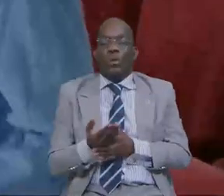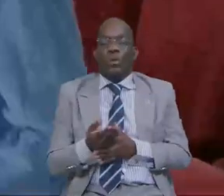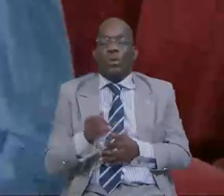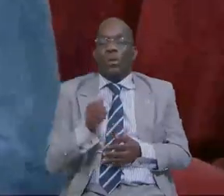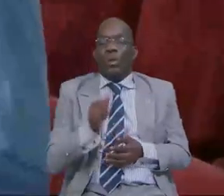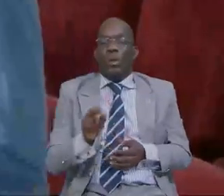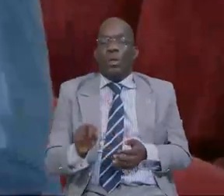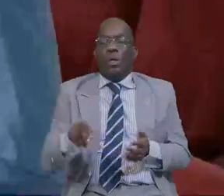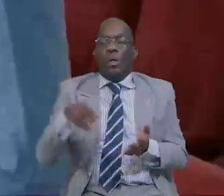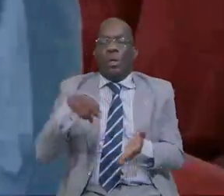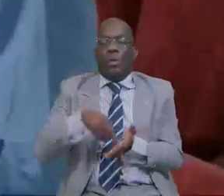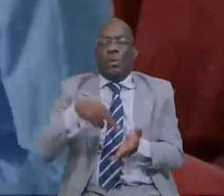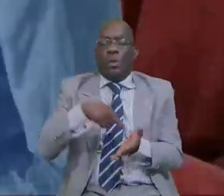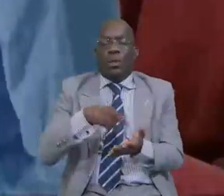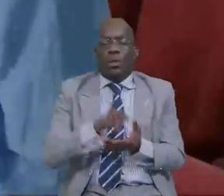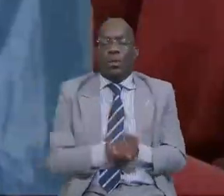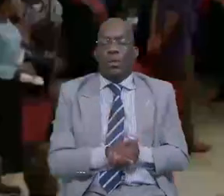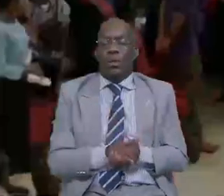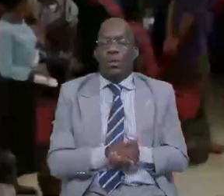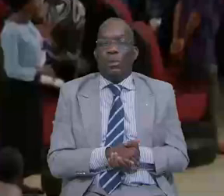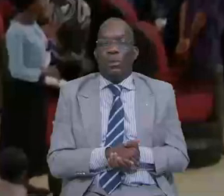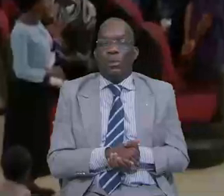Un ambassadeur.